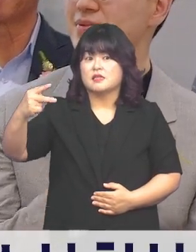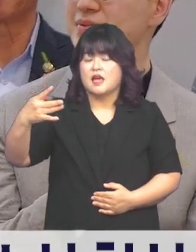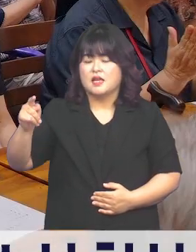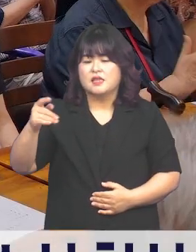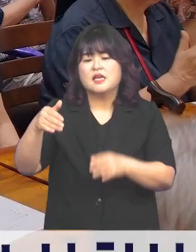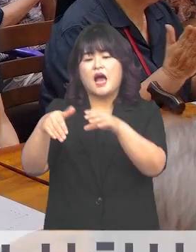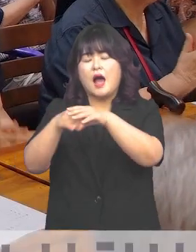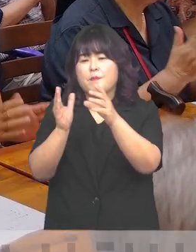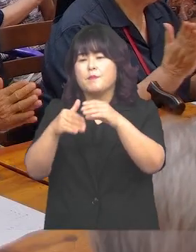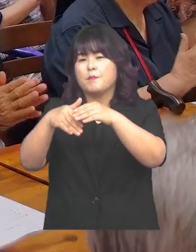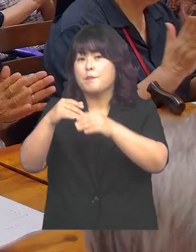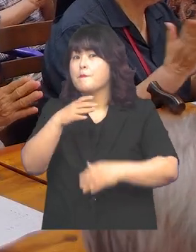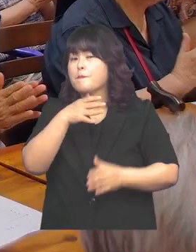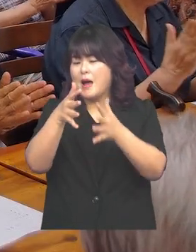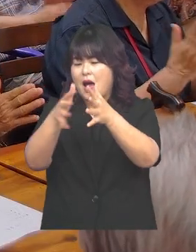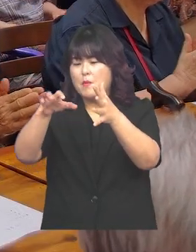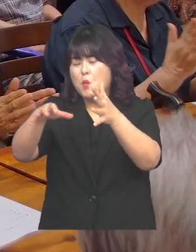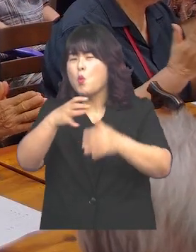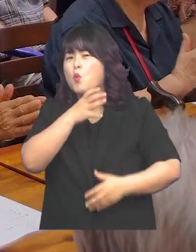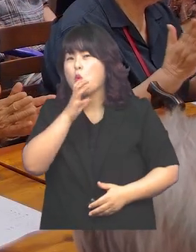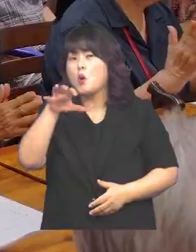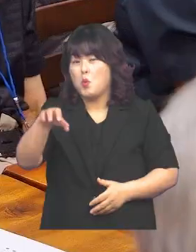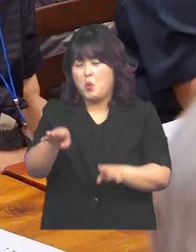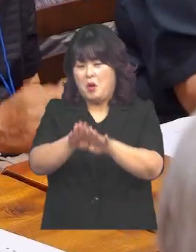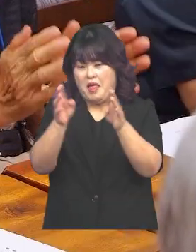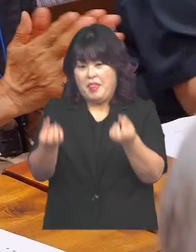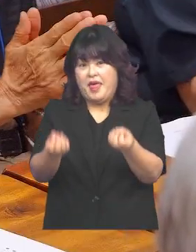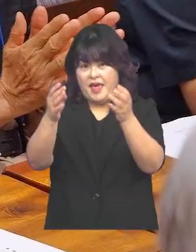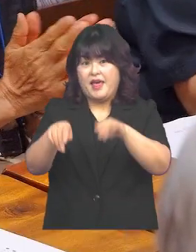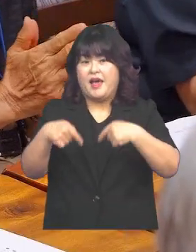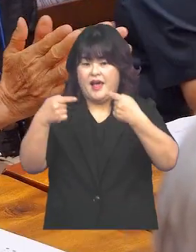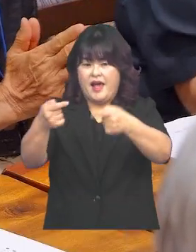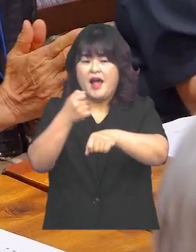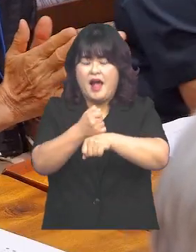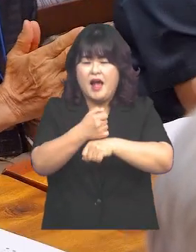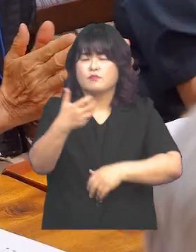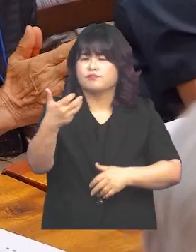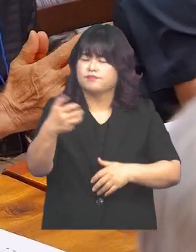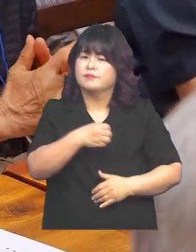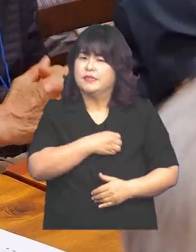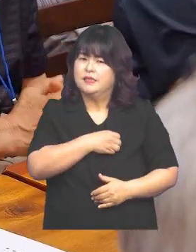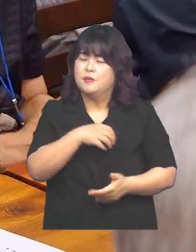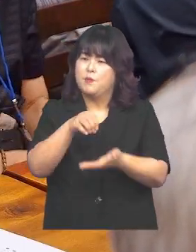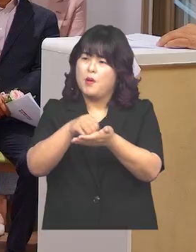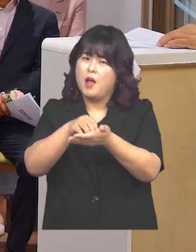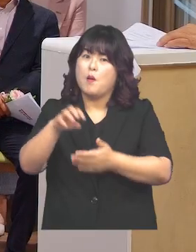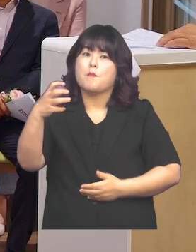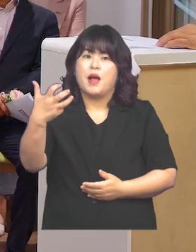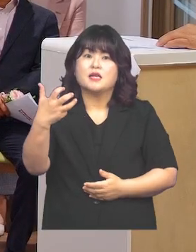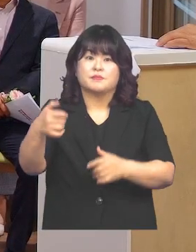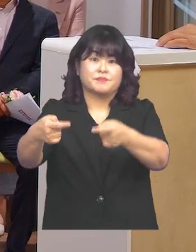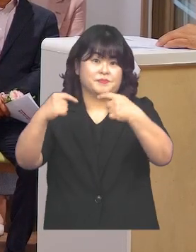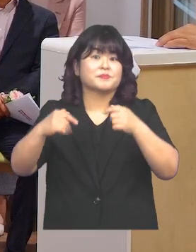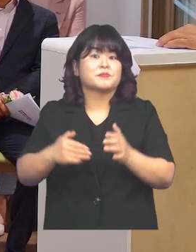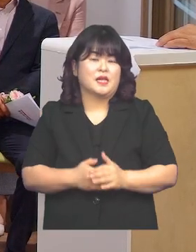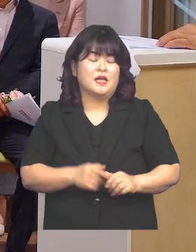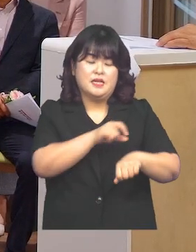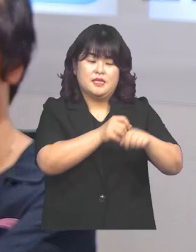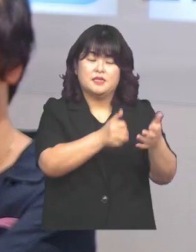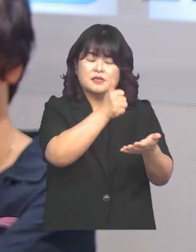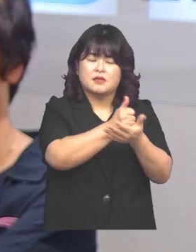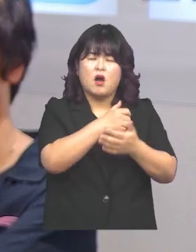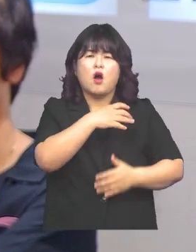참석했습니다. 개소식에는 이상일 시장과 경로당 회원 80여 명이 참석했습니다. 이